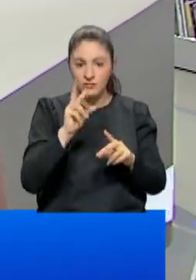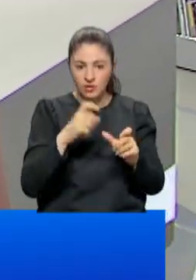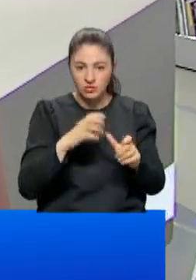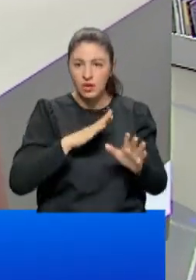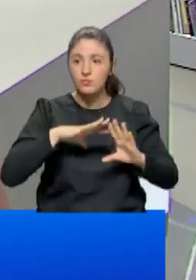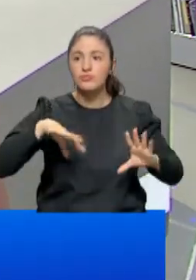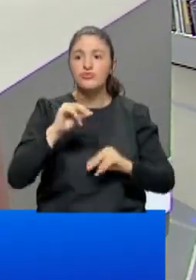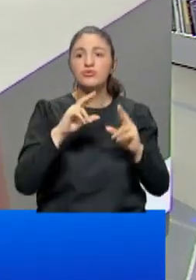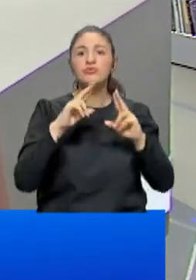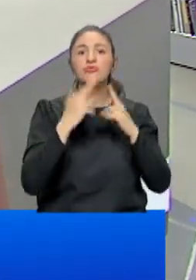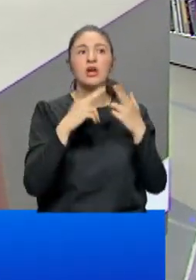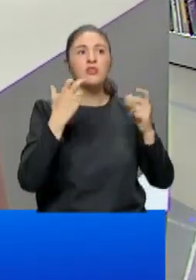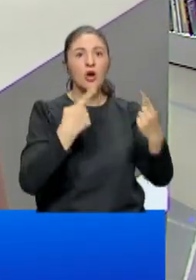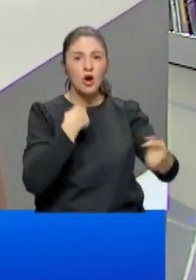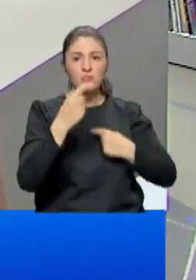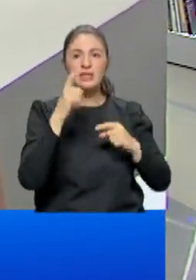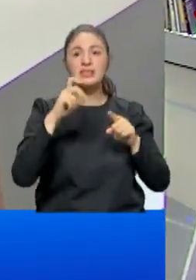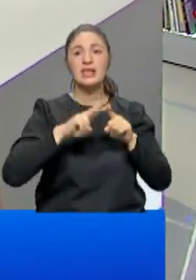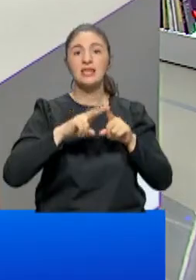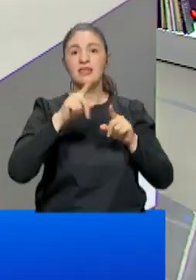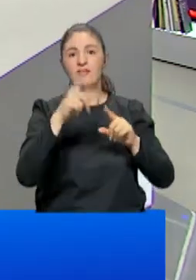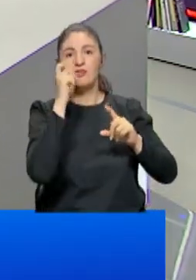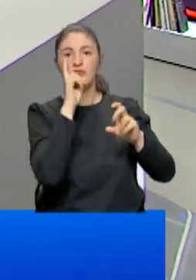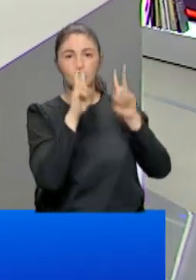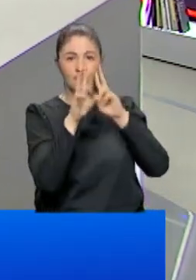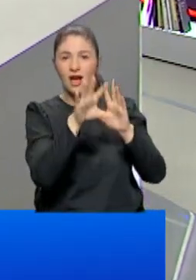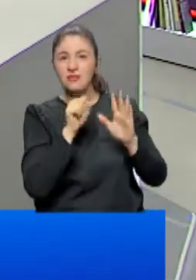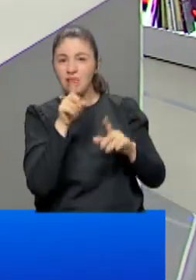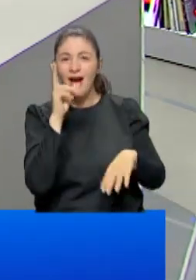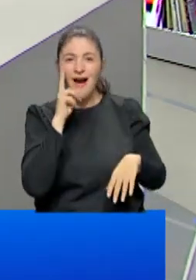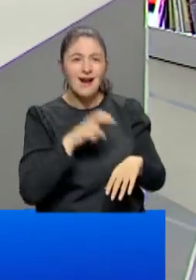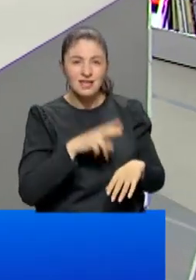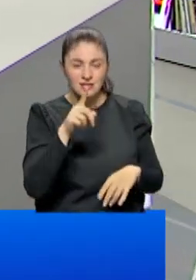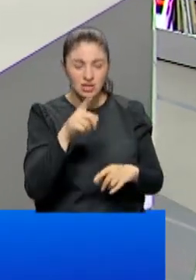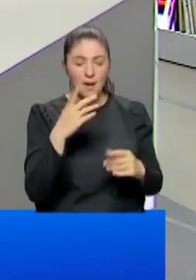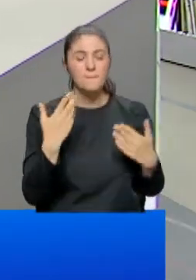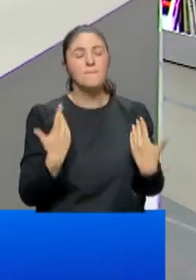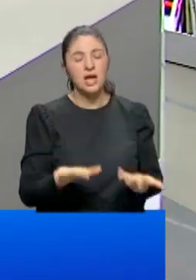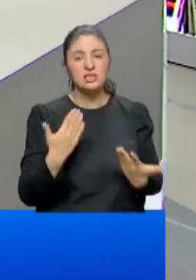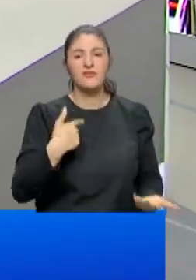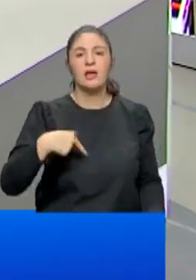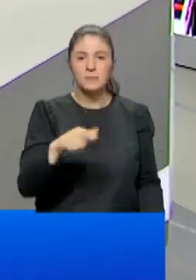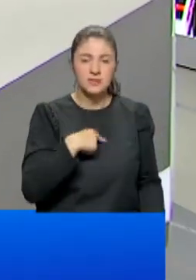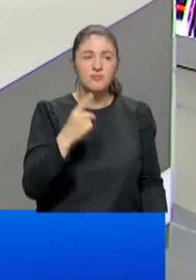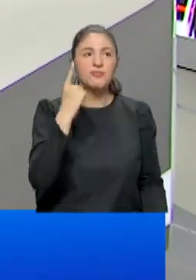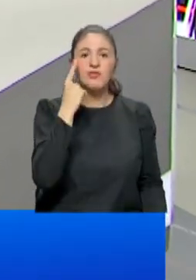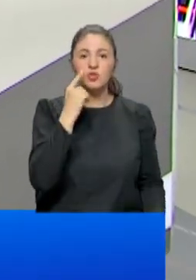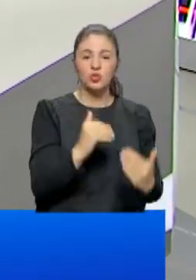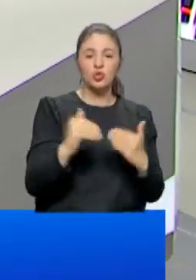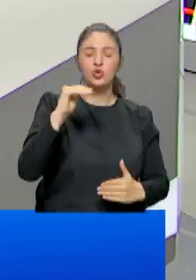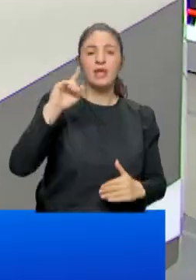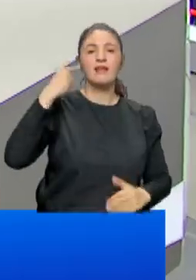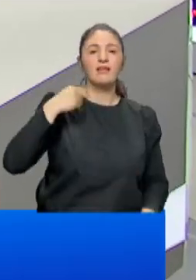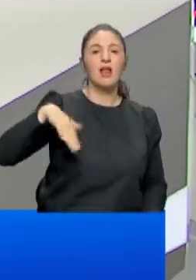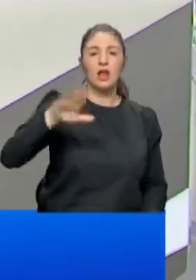şimdi bütün dünya televizyonları onu konuşmaya başladı siyah inden fotoğraflar almıştım size hatırlarsanız maalesef bizim devletimizin